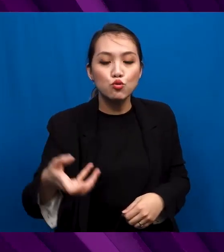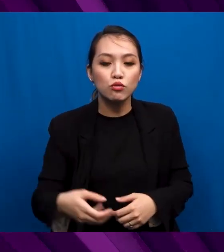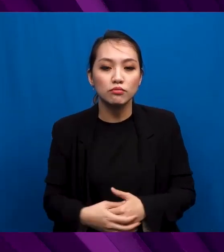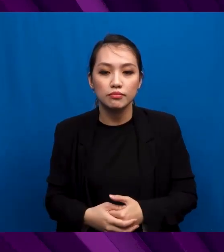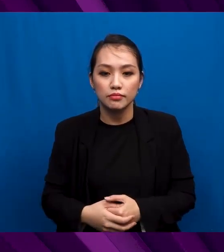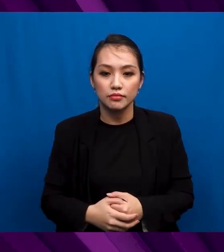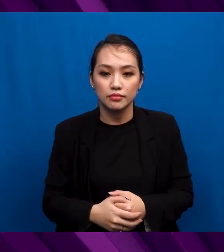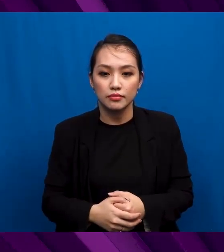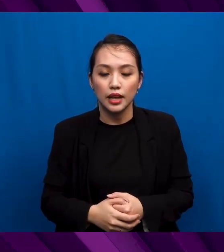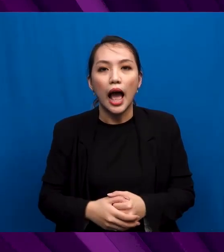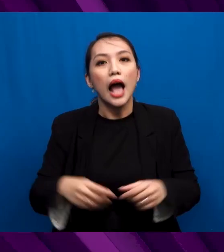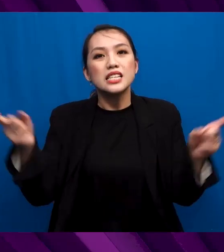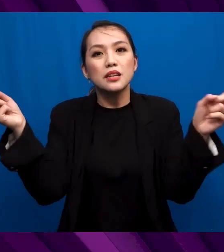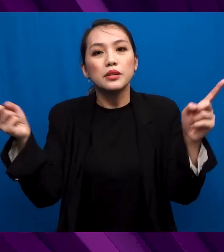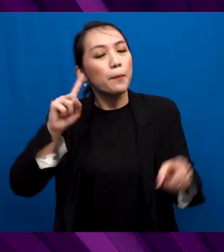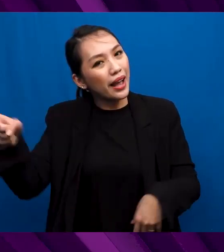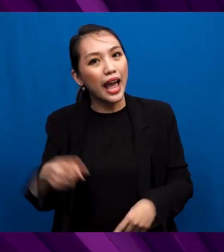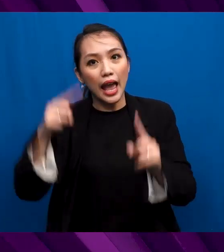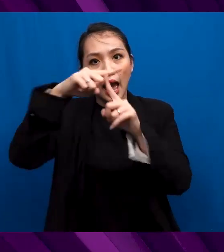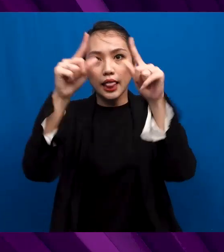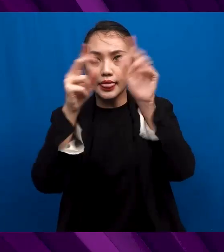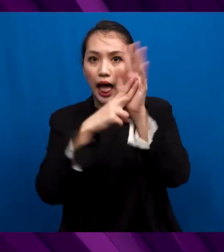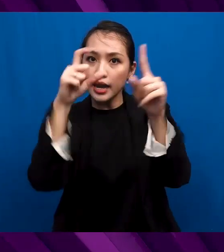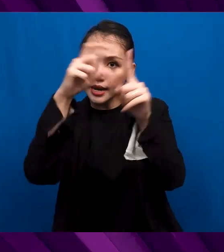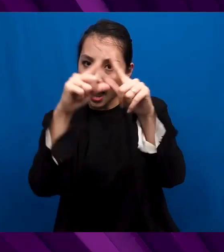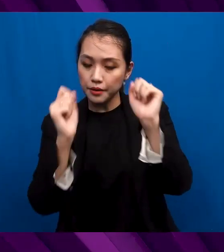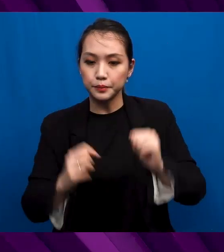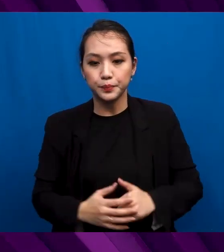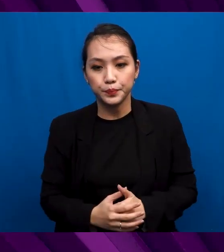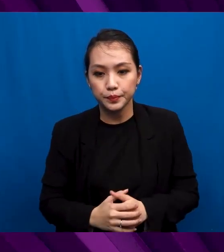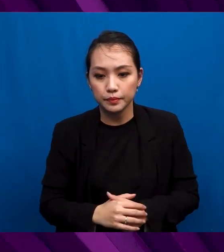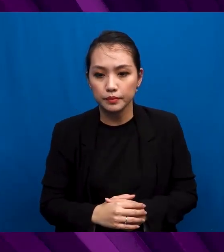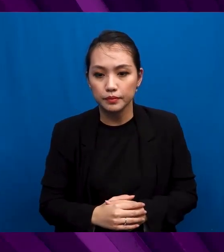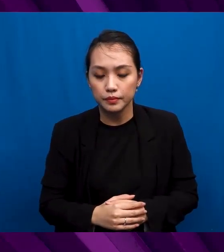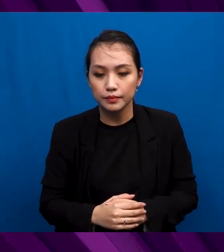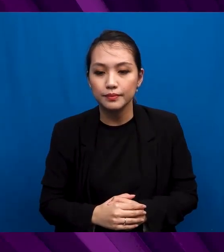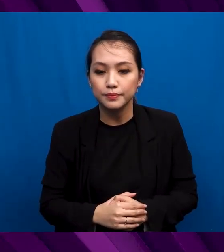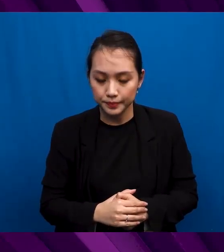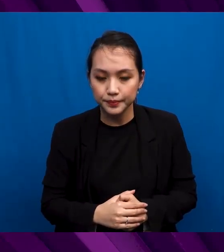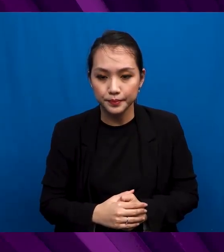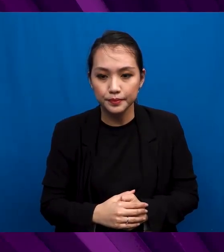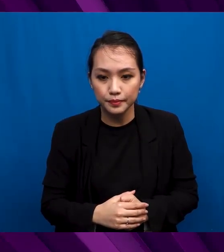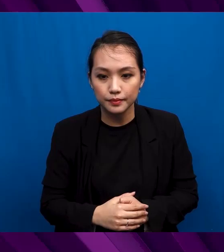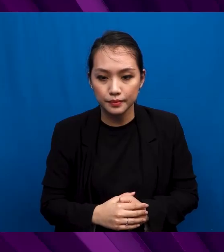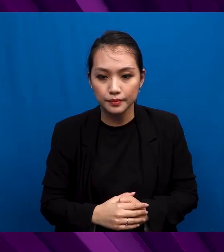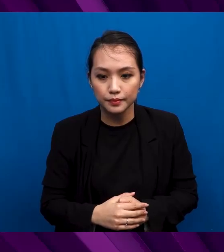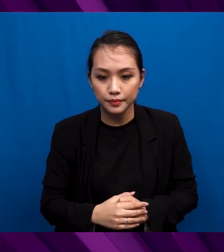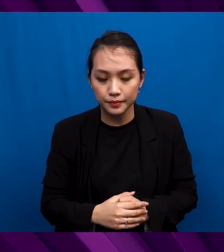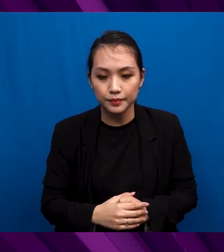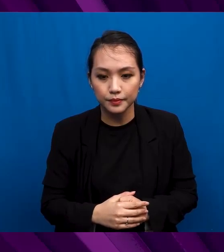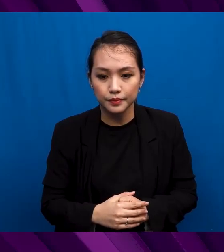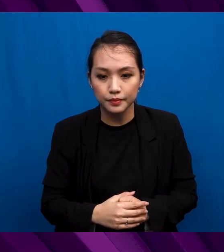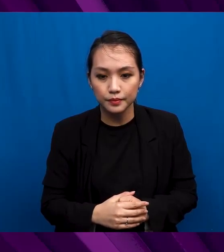harus cabut kemah atau berkemah di sana, pergi berperang atau jangan. Mereka pakai batu dadu doa itu di perjanjian